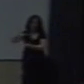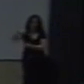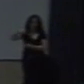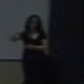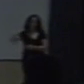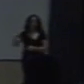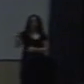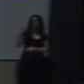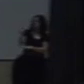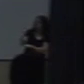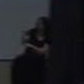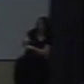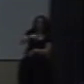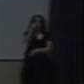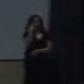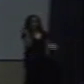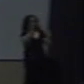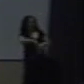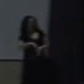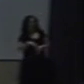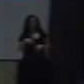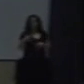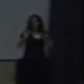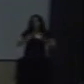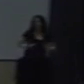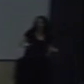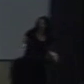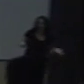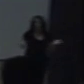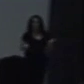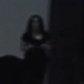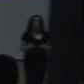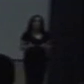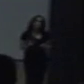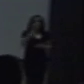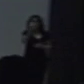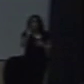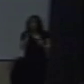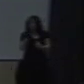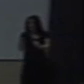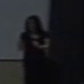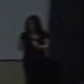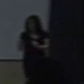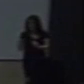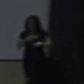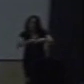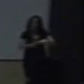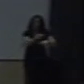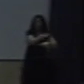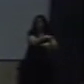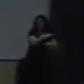degradats, passotes, sense cap interès, etc. Molt pocs cops s'ha explicat, o ha faltat potser explicar una mica més, que els joves han